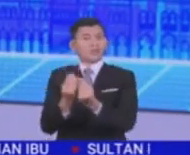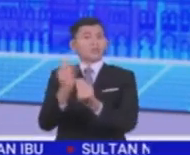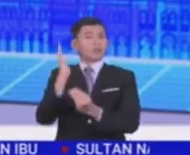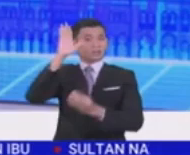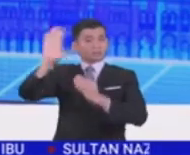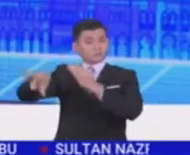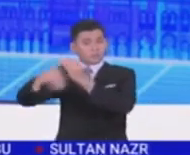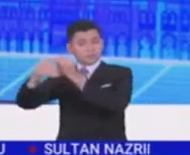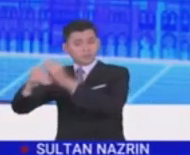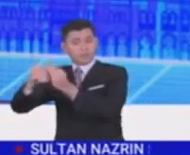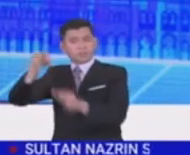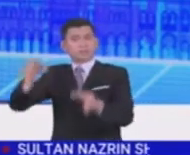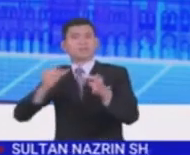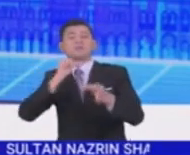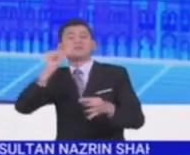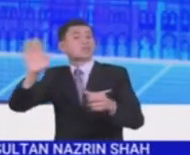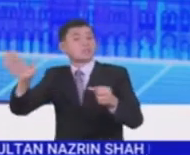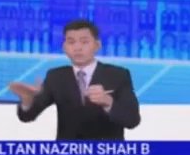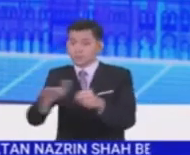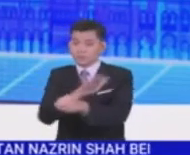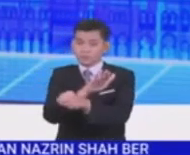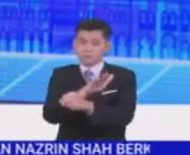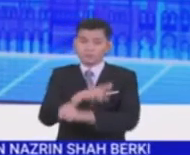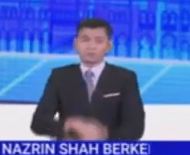ditambah sekiranya tidak mencukupi.